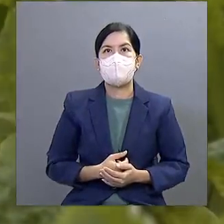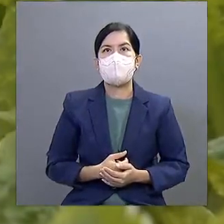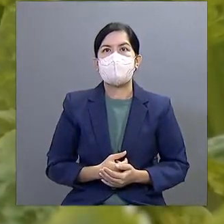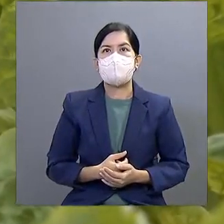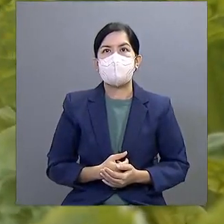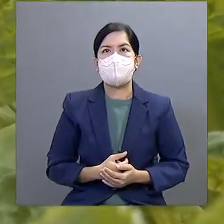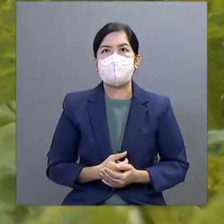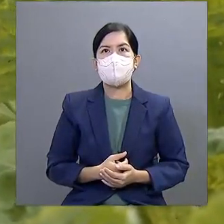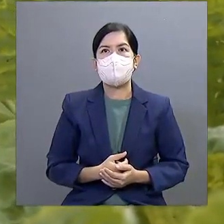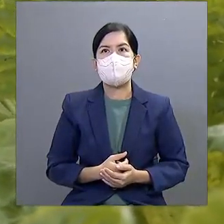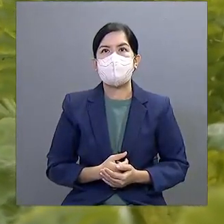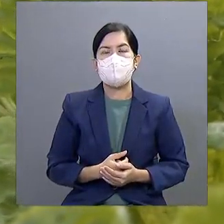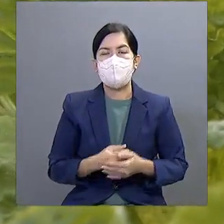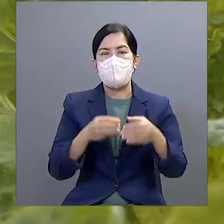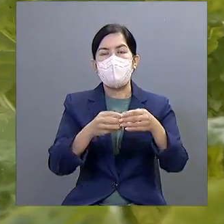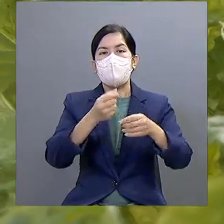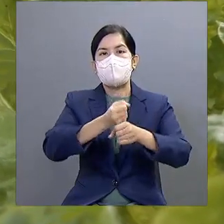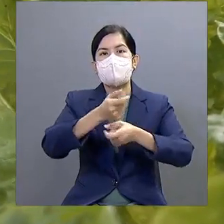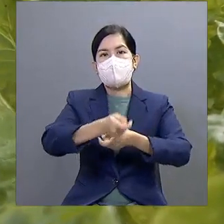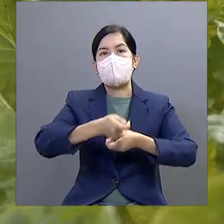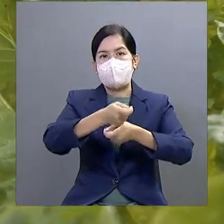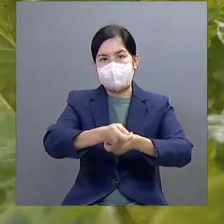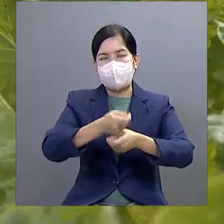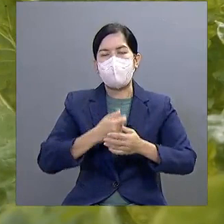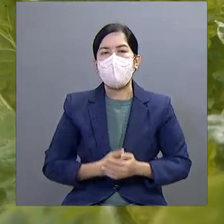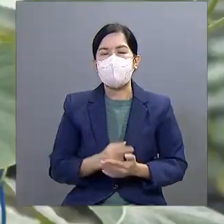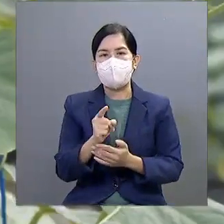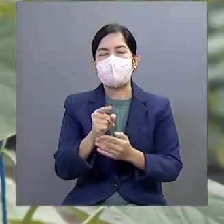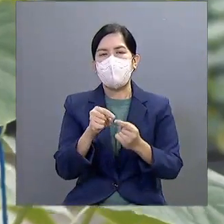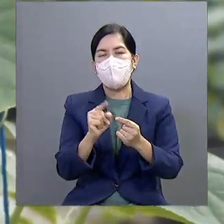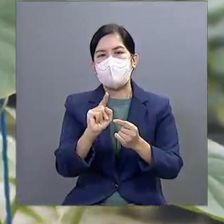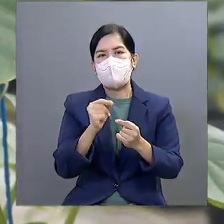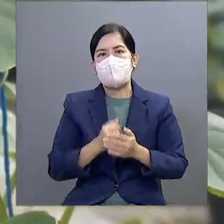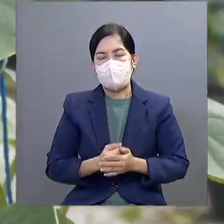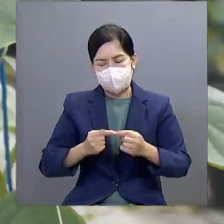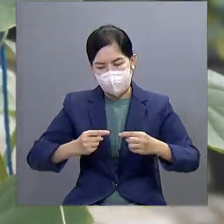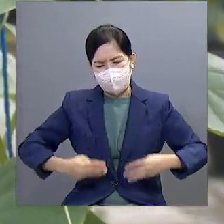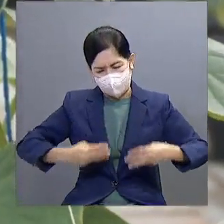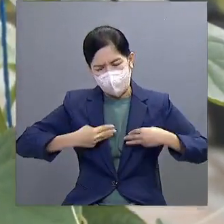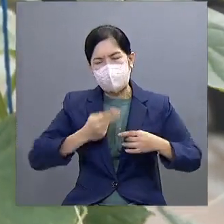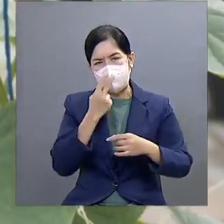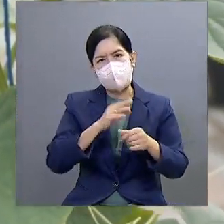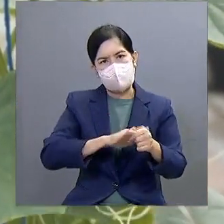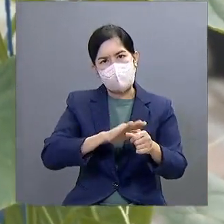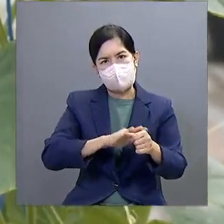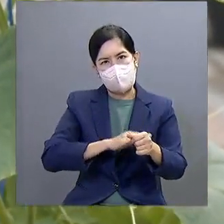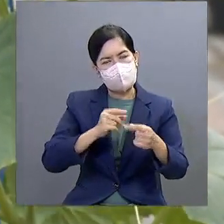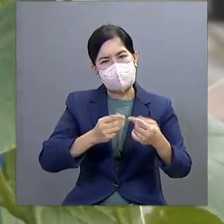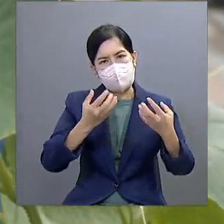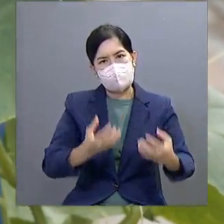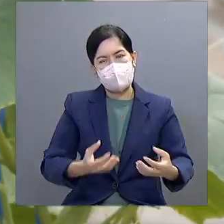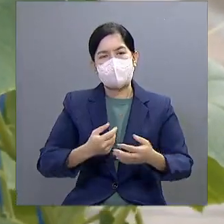พวกเกษตรกรเนี่ยบอกไว้เลยนะมันเป็นชีวิตที่น่าสงสารที่สุดเลยรันทดที่สุดเลย